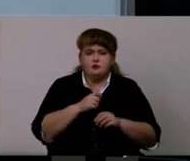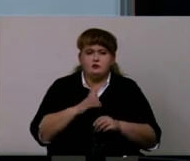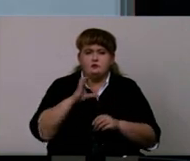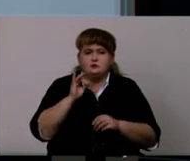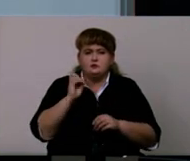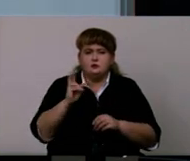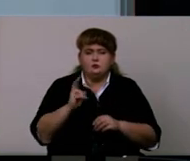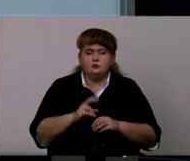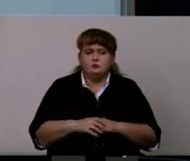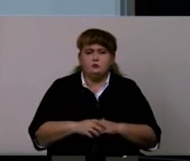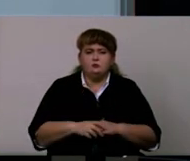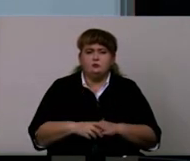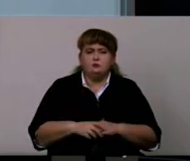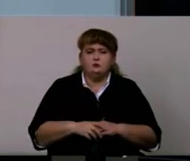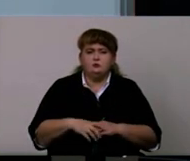секунду.